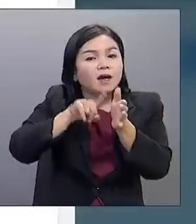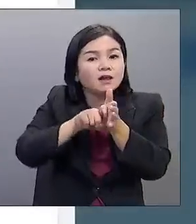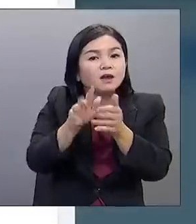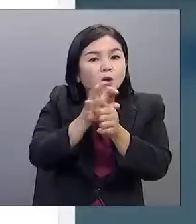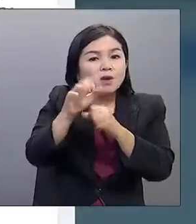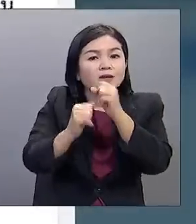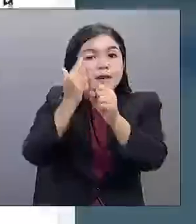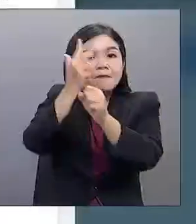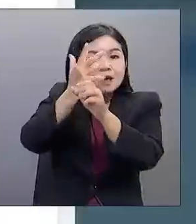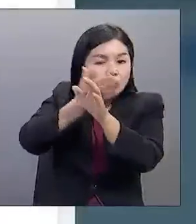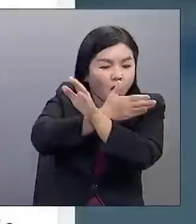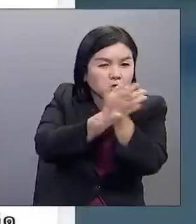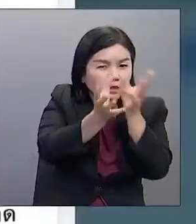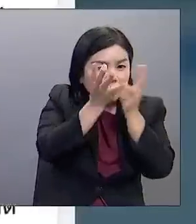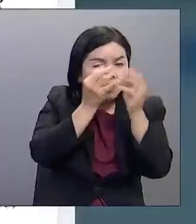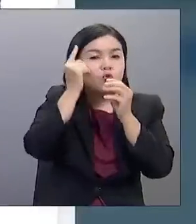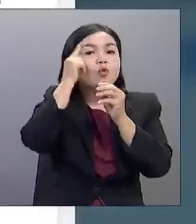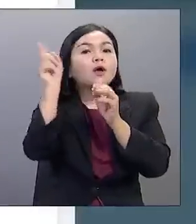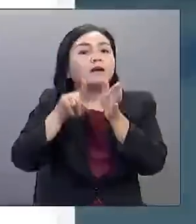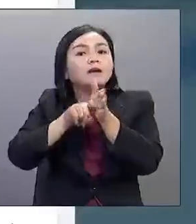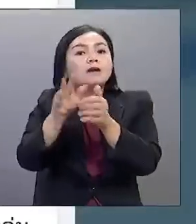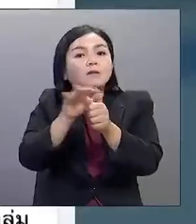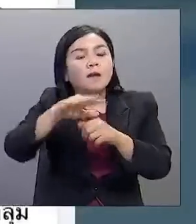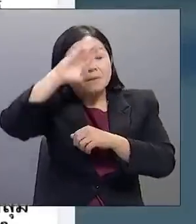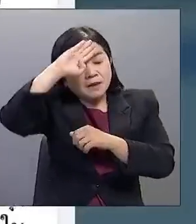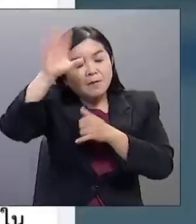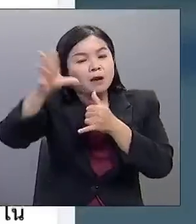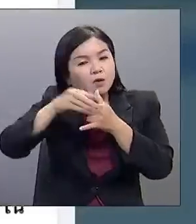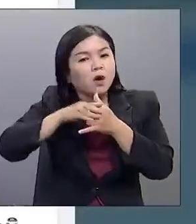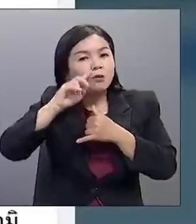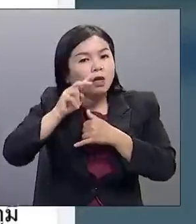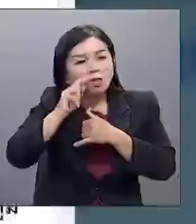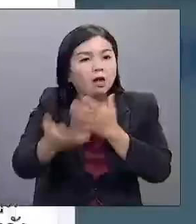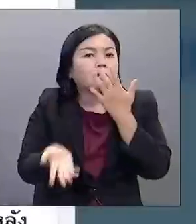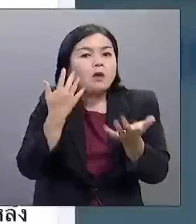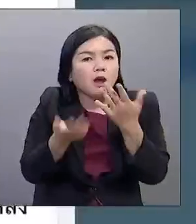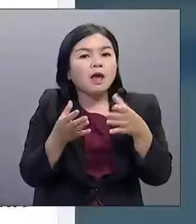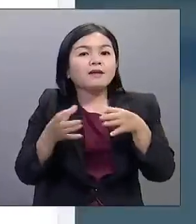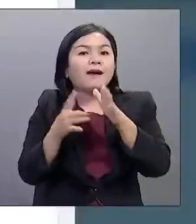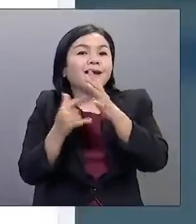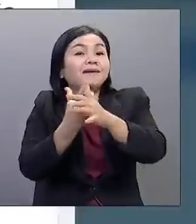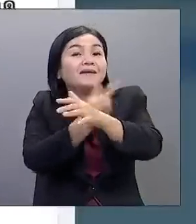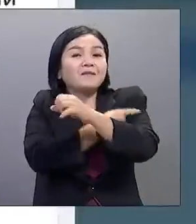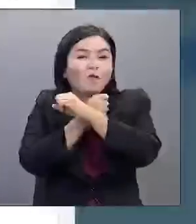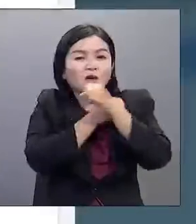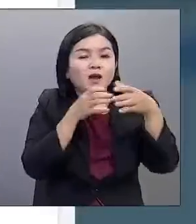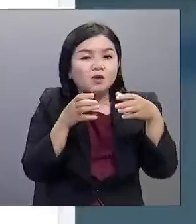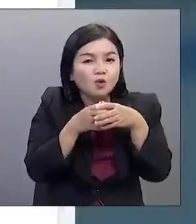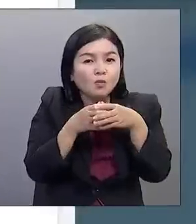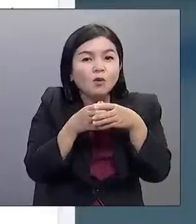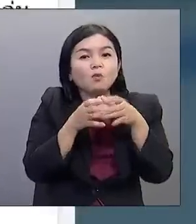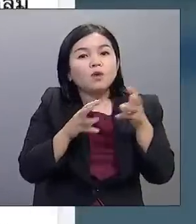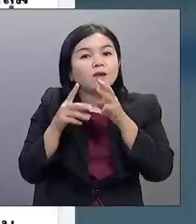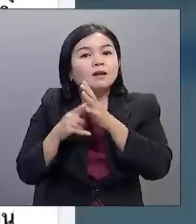3ปีก็ระบุว่าโควิด 19เป็นแล้วเป็นอีกได้ภูมิคุ้มกันหมู่เพื่อหวังยุติการระบาดของโรคไม่สามารถ